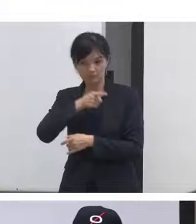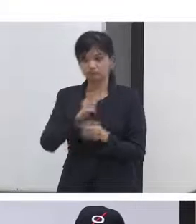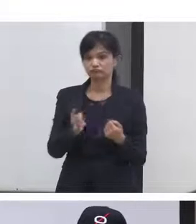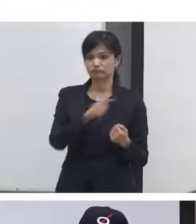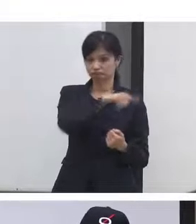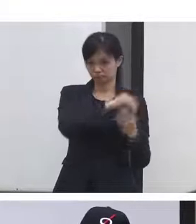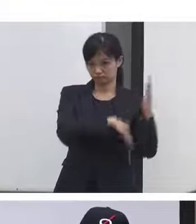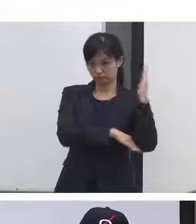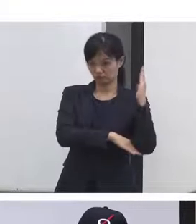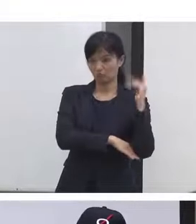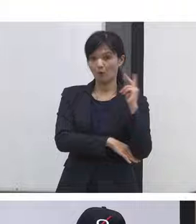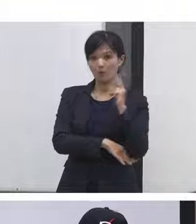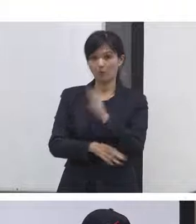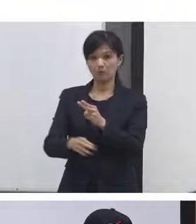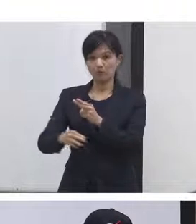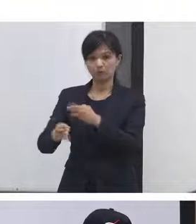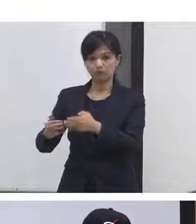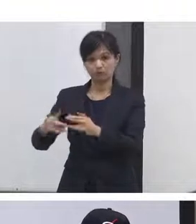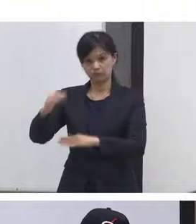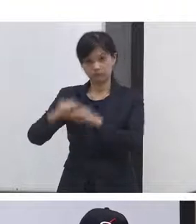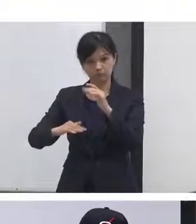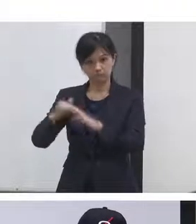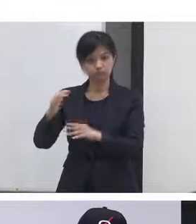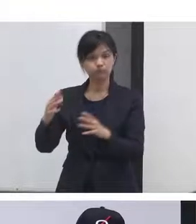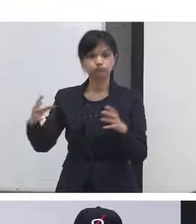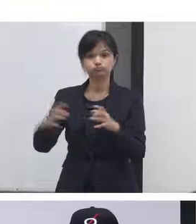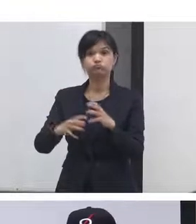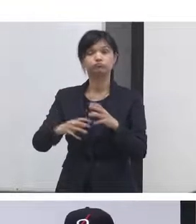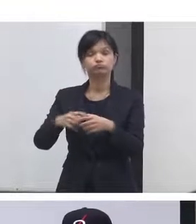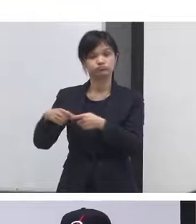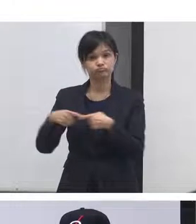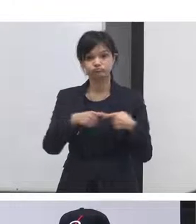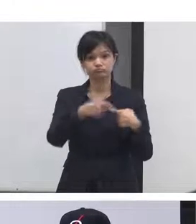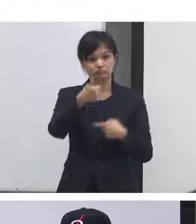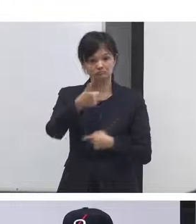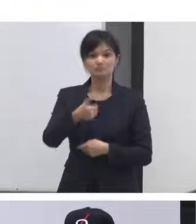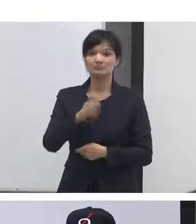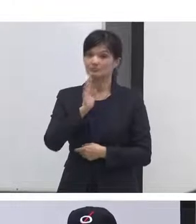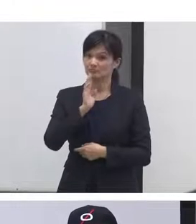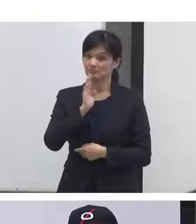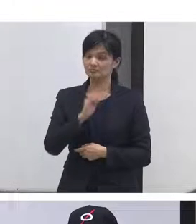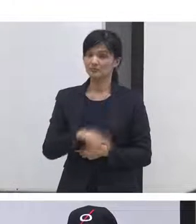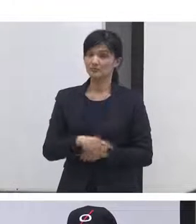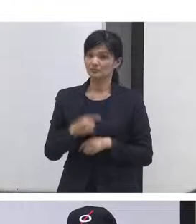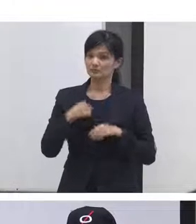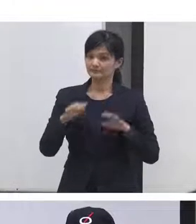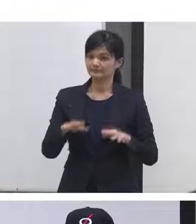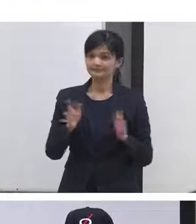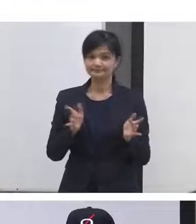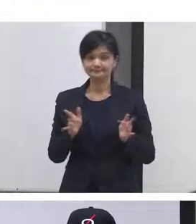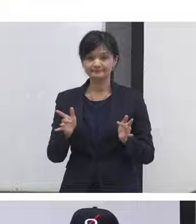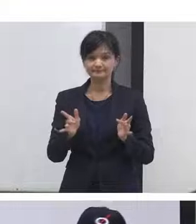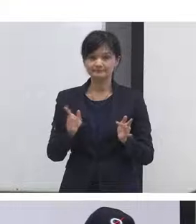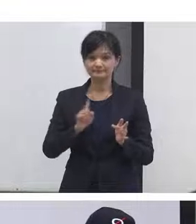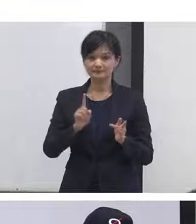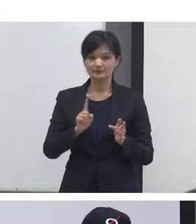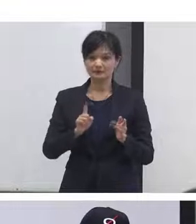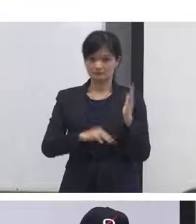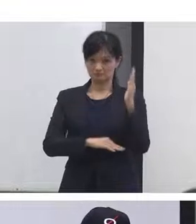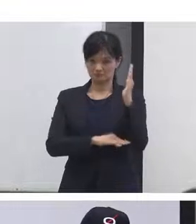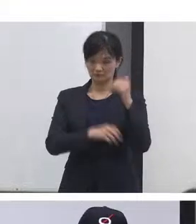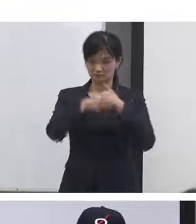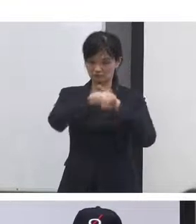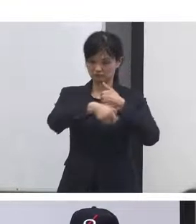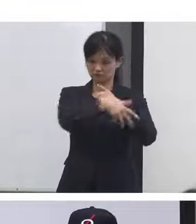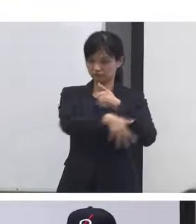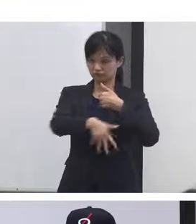为什么你要自己政府来扮演创投？我们很多的时候都遇到这个角色的选择的问题。其实在政府课程结构底下，